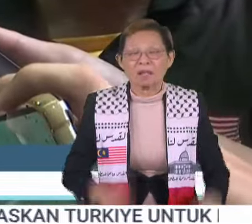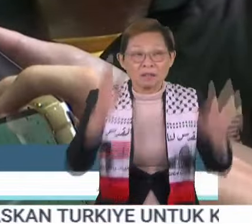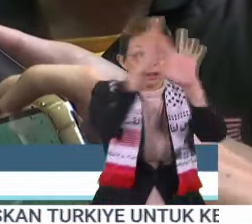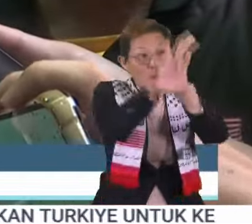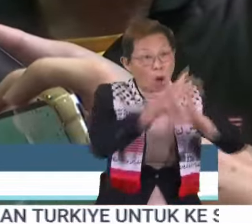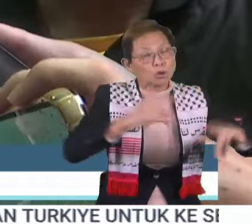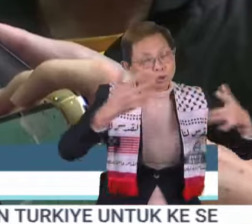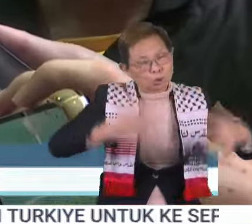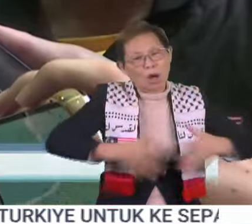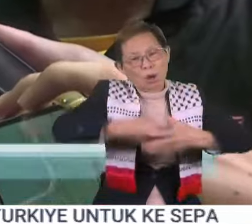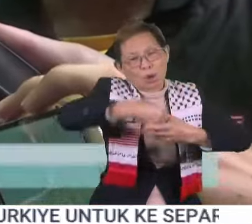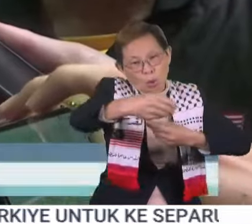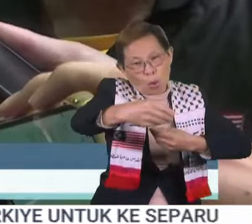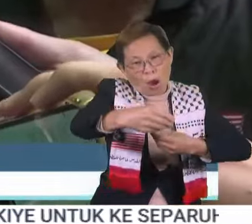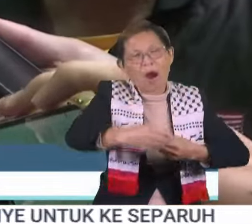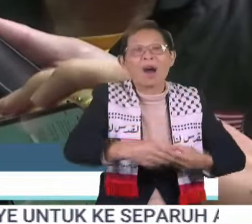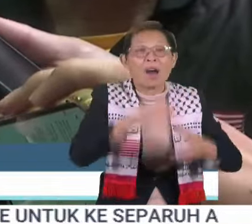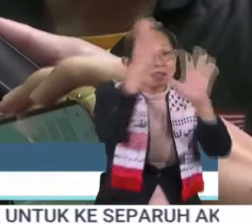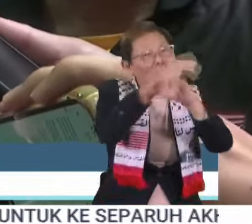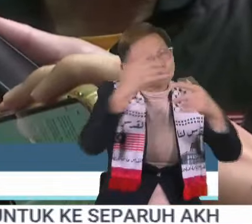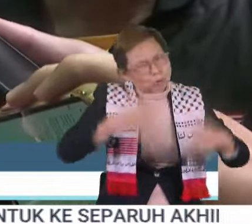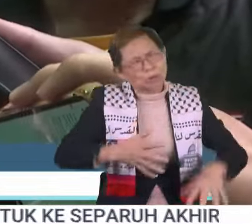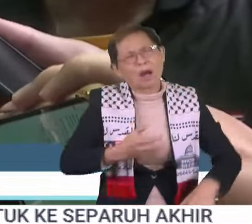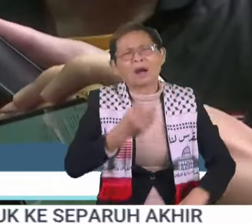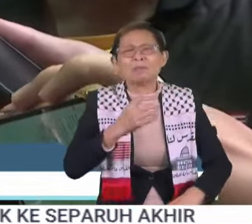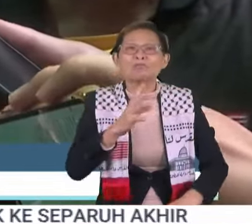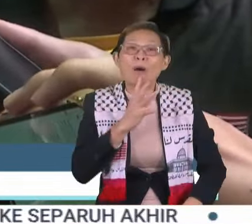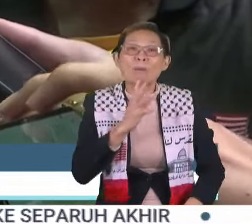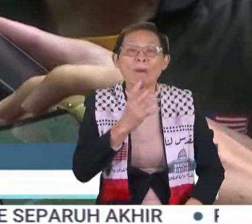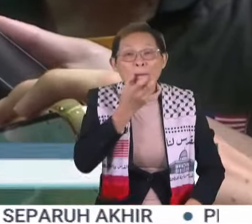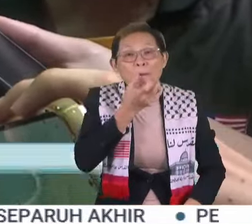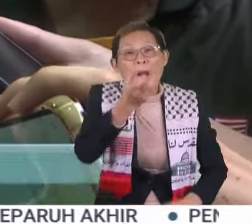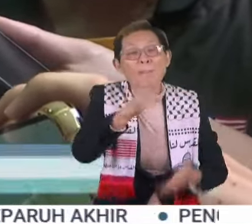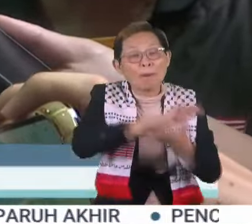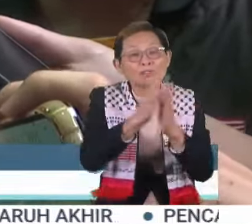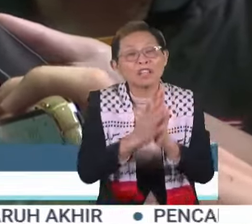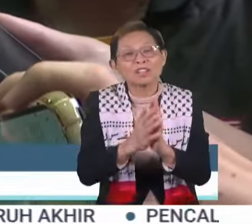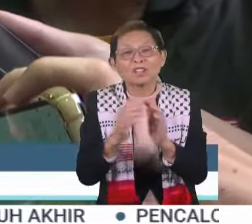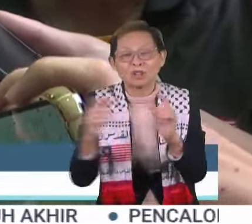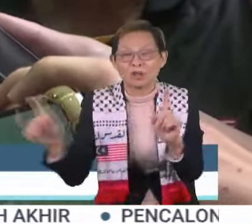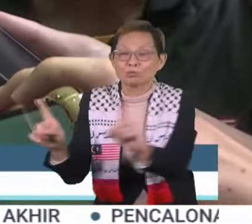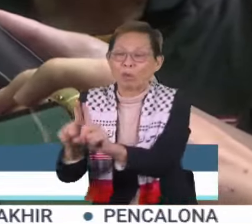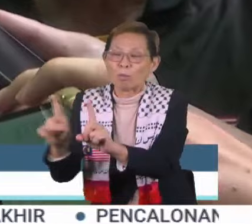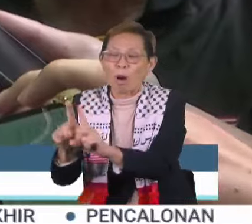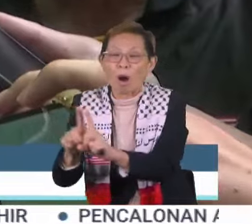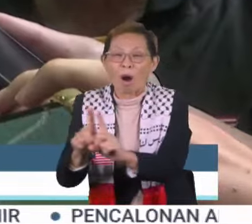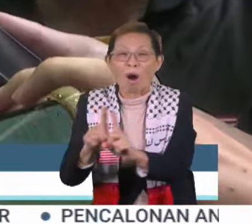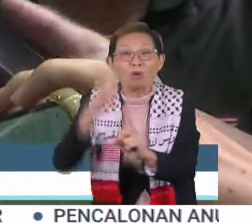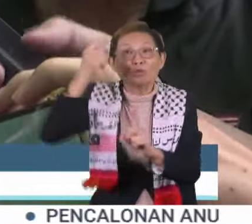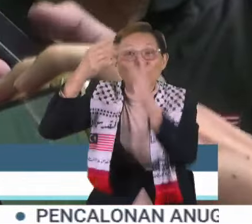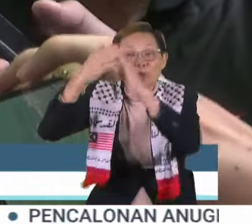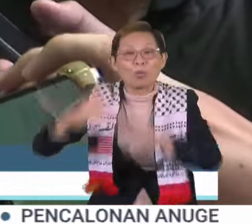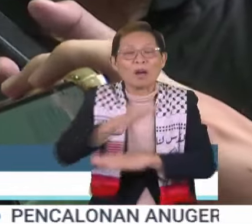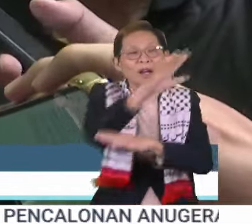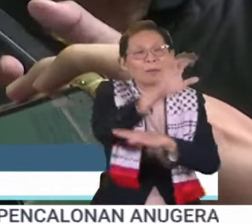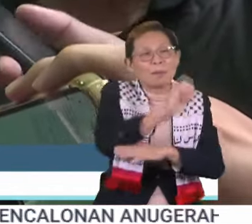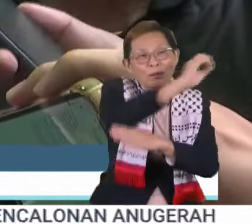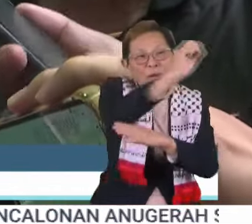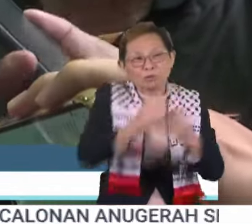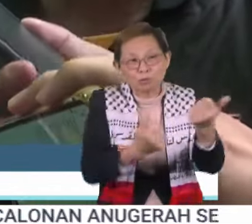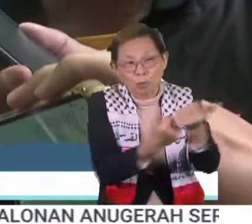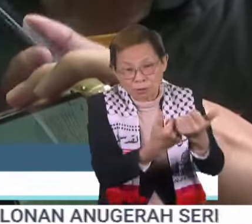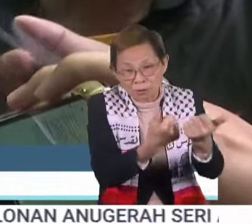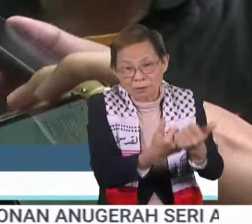Sarawak telah keluar menyatakan bahawa mereka nak jadi co-host sehingga 50%